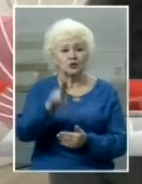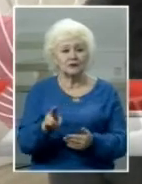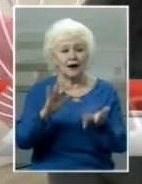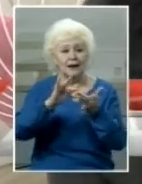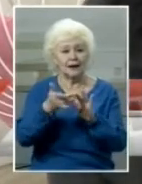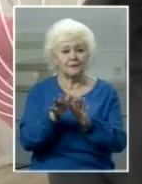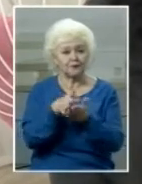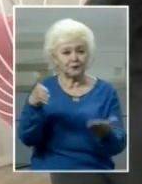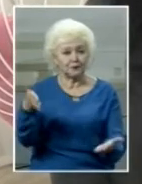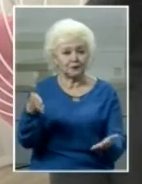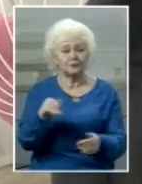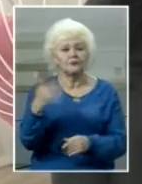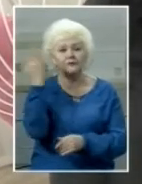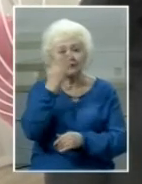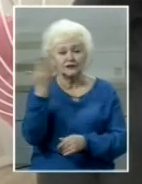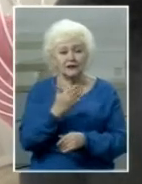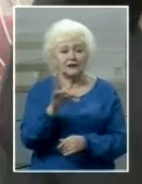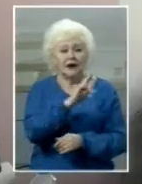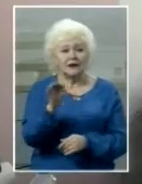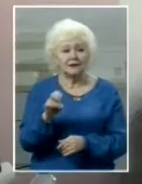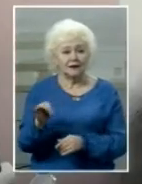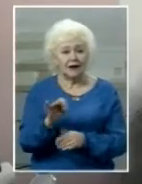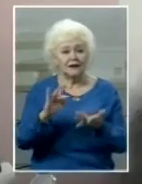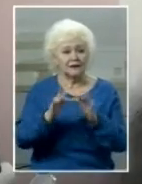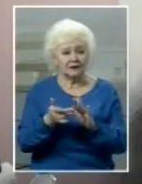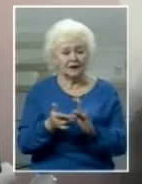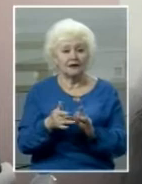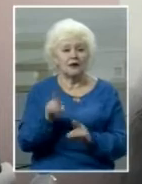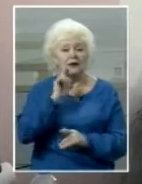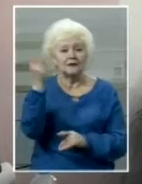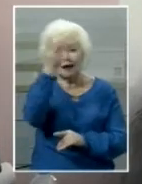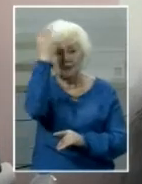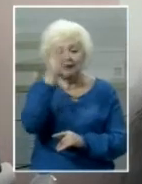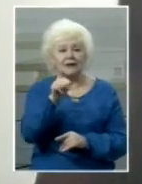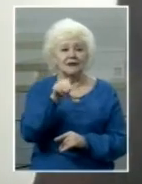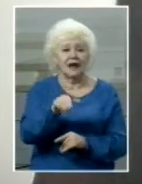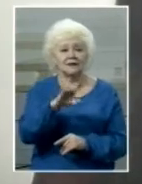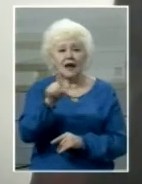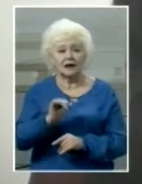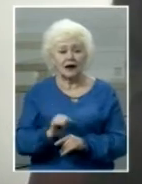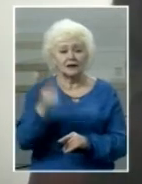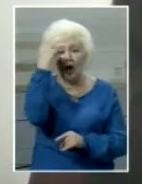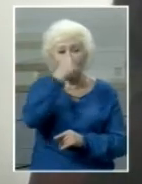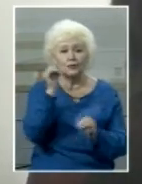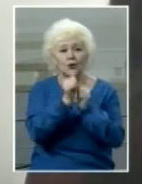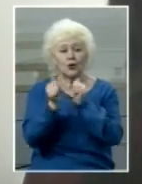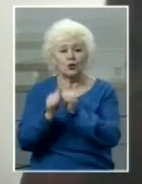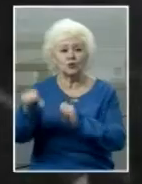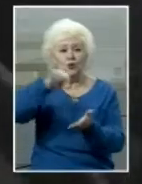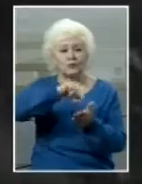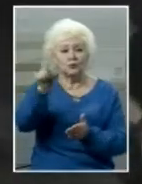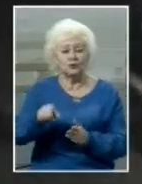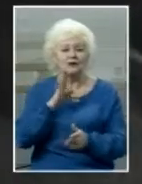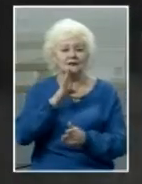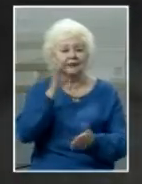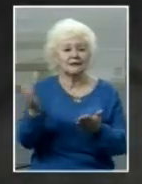Фейсбука. Читала у Наталі на страниці. Юлія Смільницька і Тетяна Захарова створювали образи для кожного учасника.